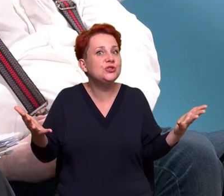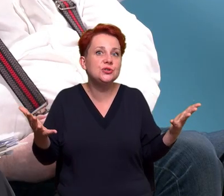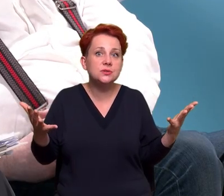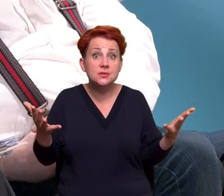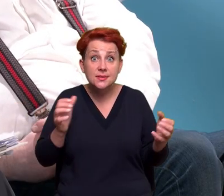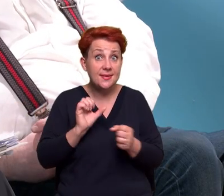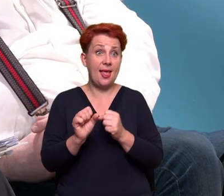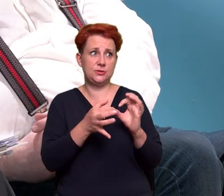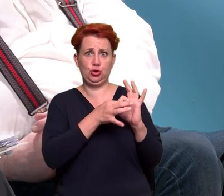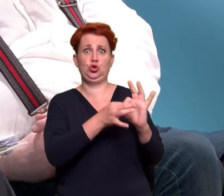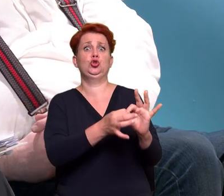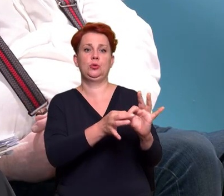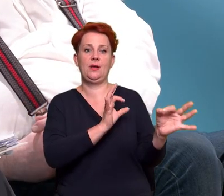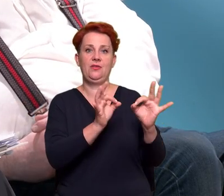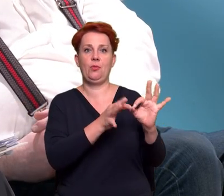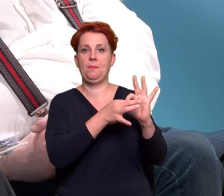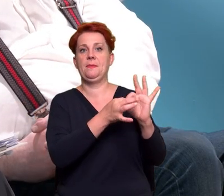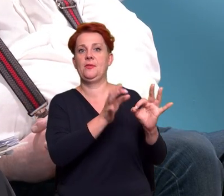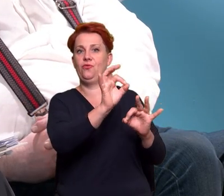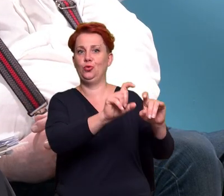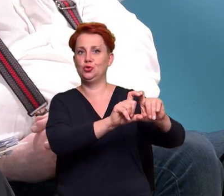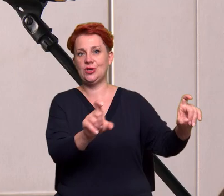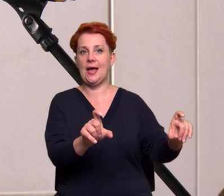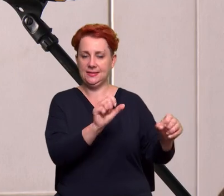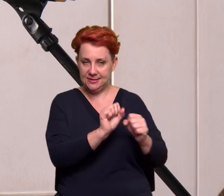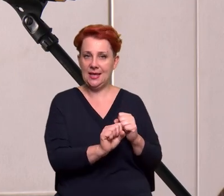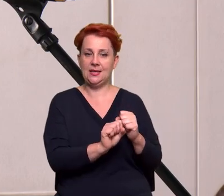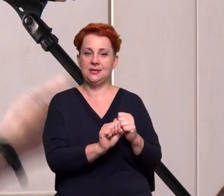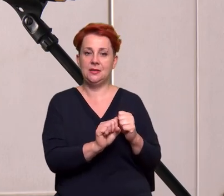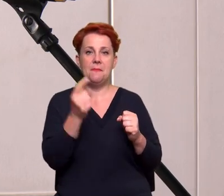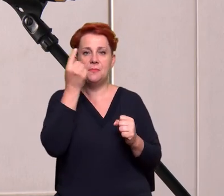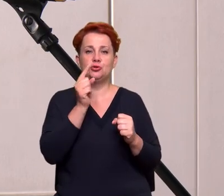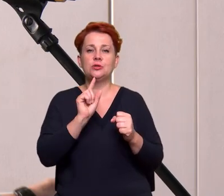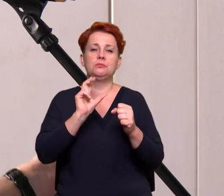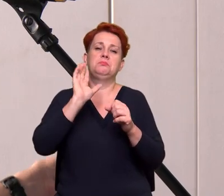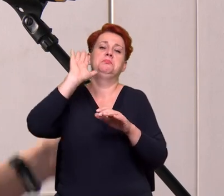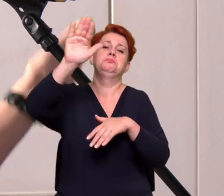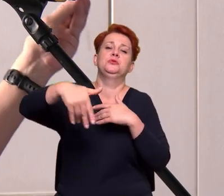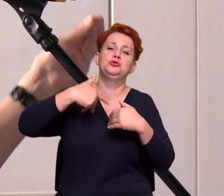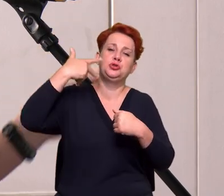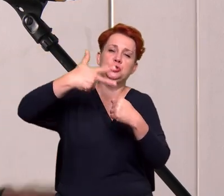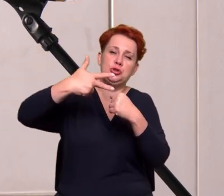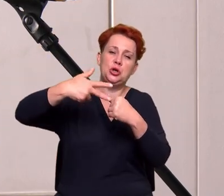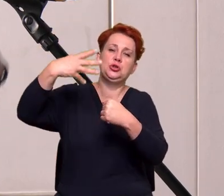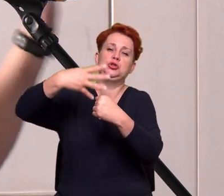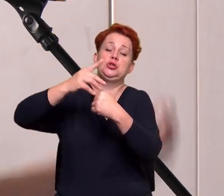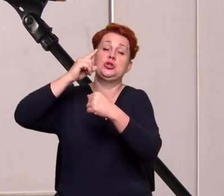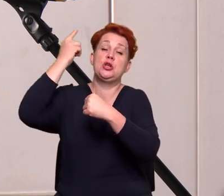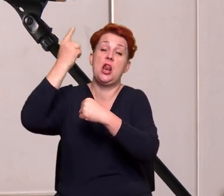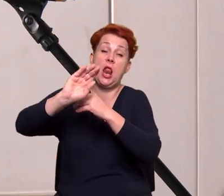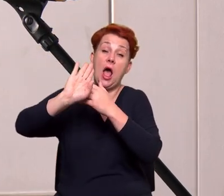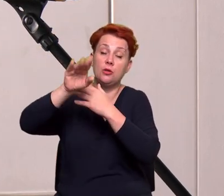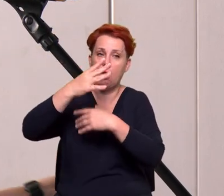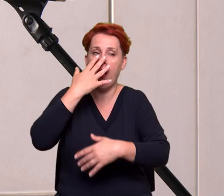niosą jakąś informację o swoich czasach. I podejrzewam, że za 30-40 lat będzie to dużo